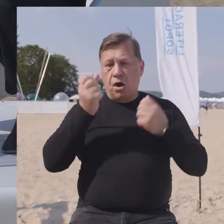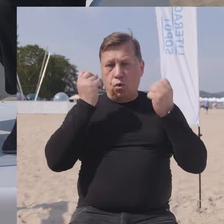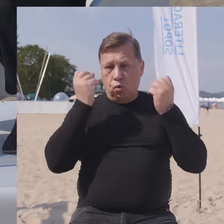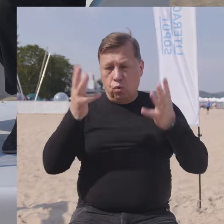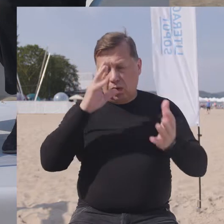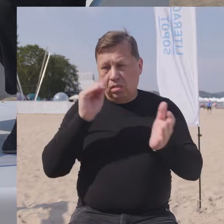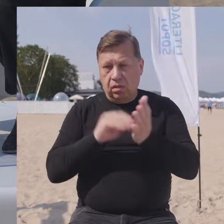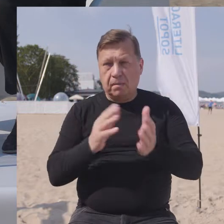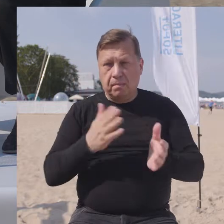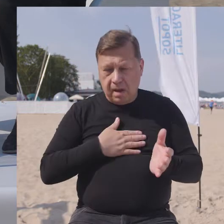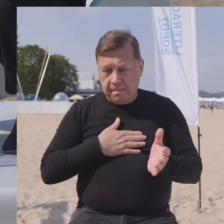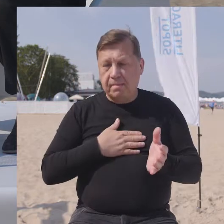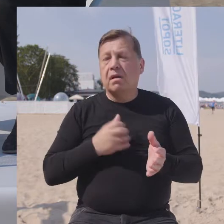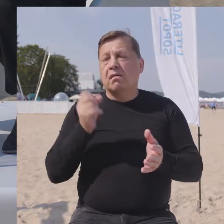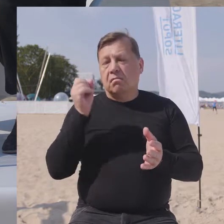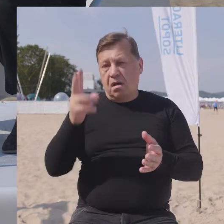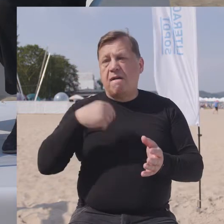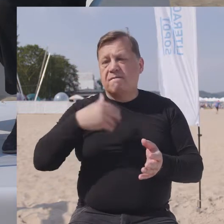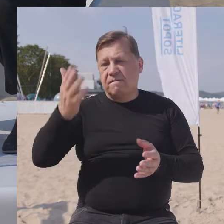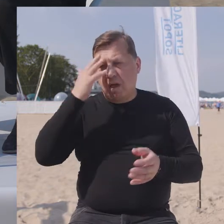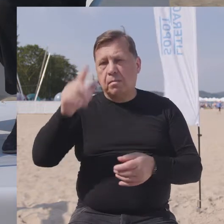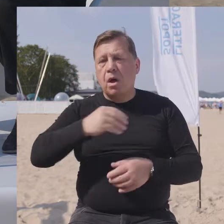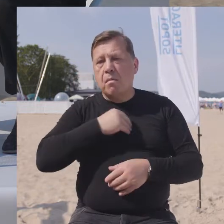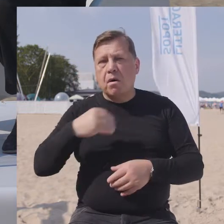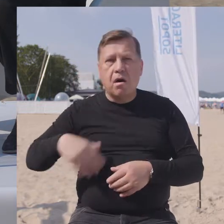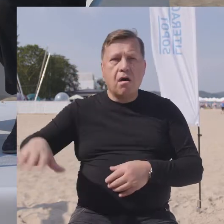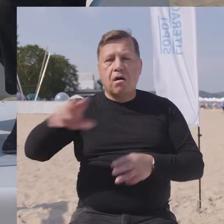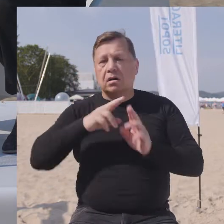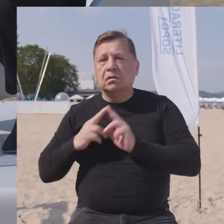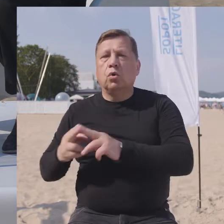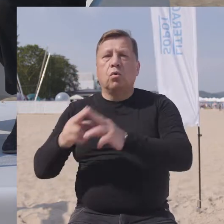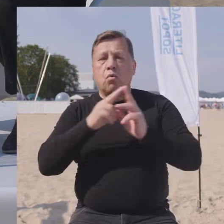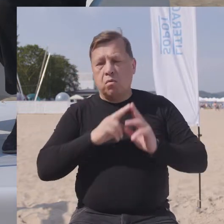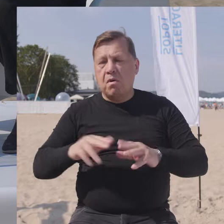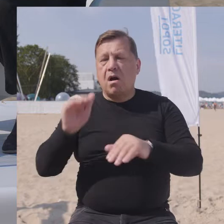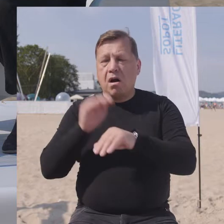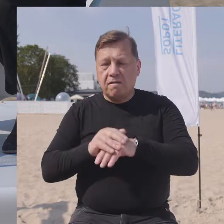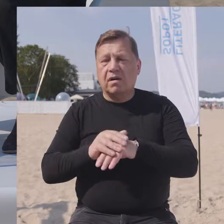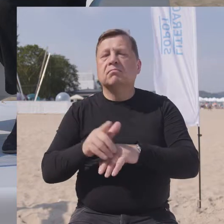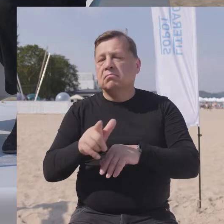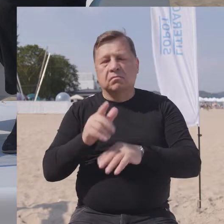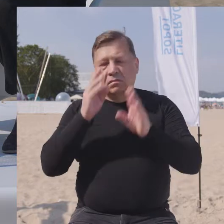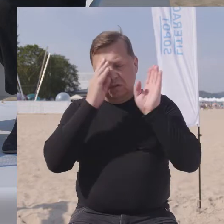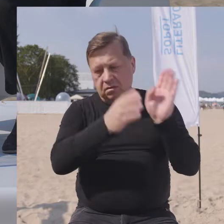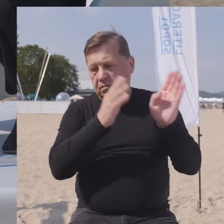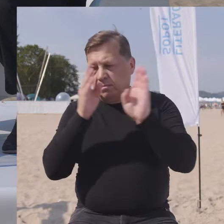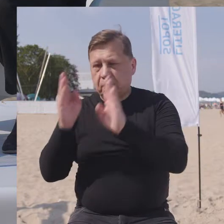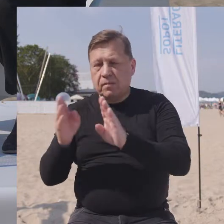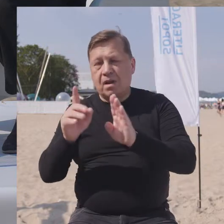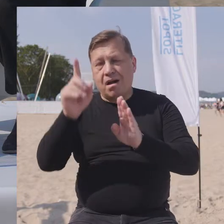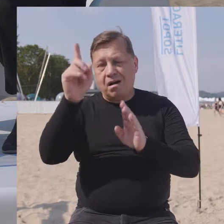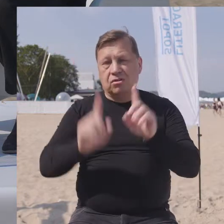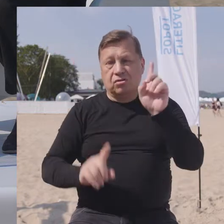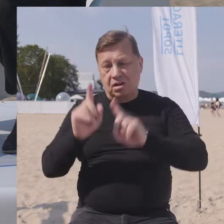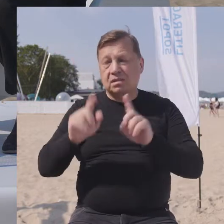to jest element naszego kręgu kulturowego, naszej społecznej umowy. Ale często te oczekiwania są tak